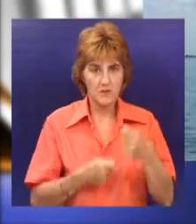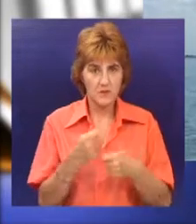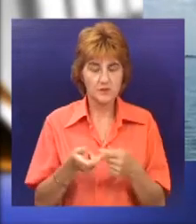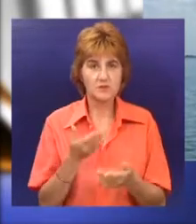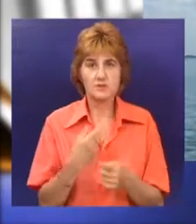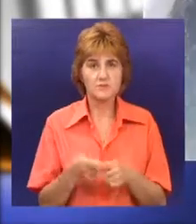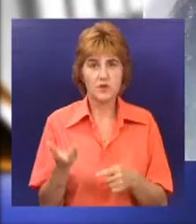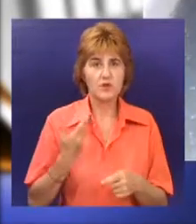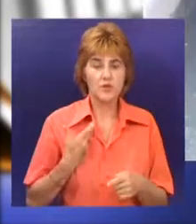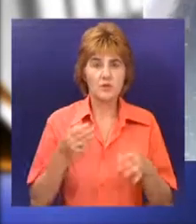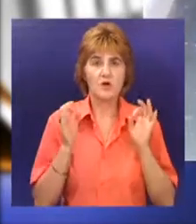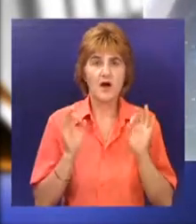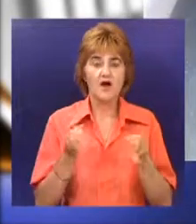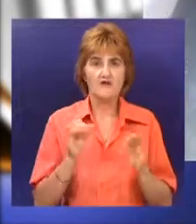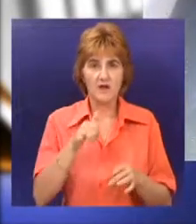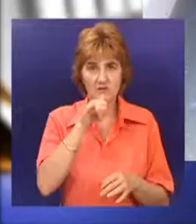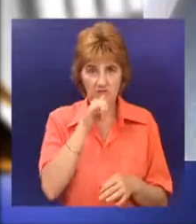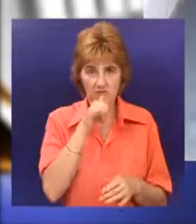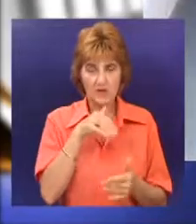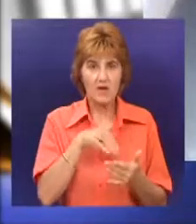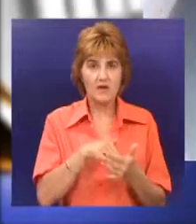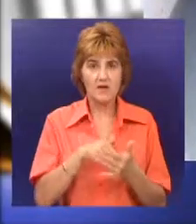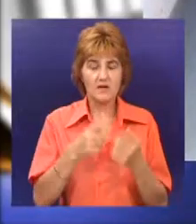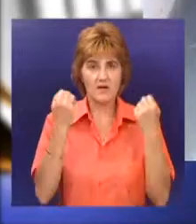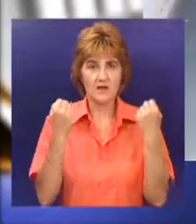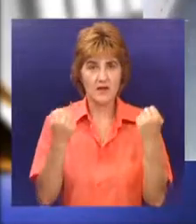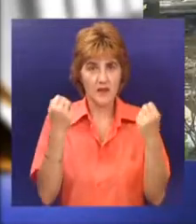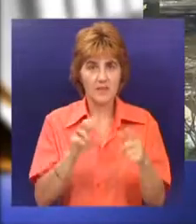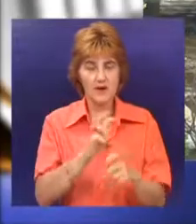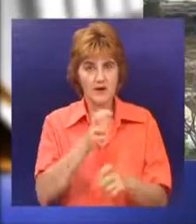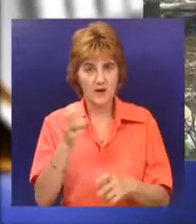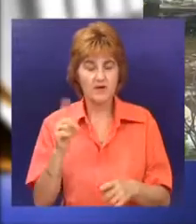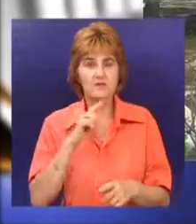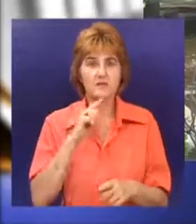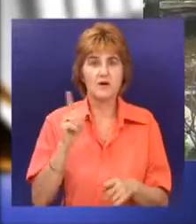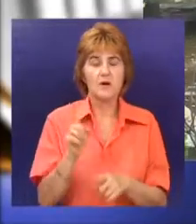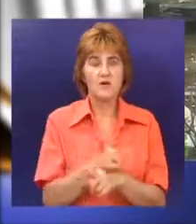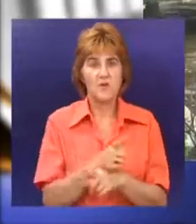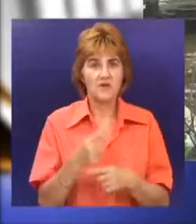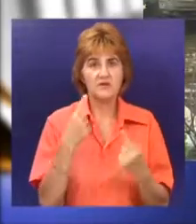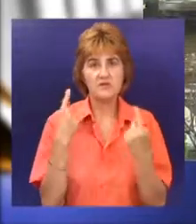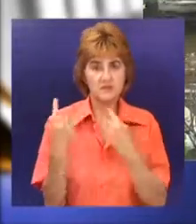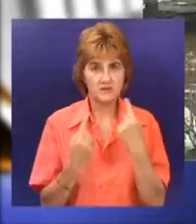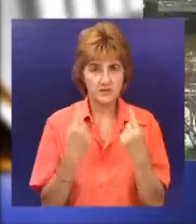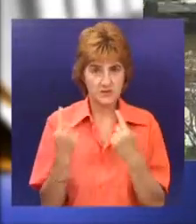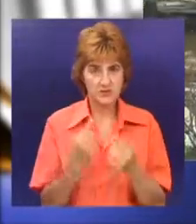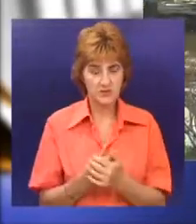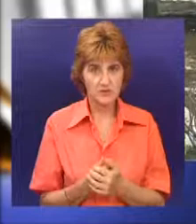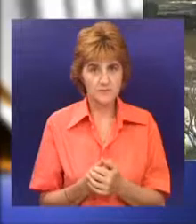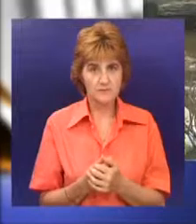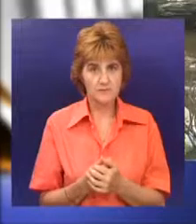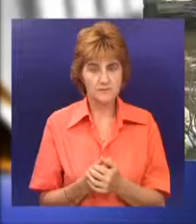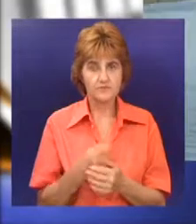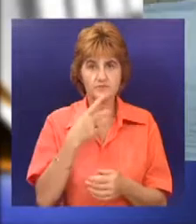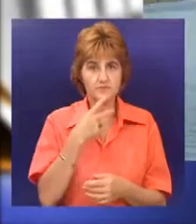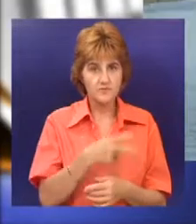vode u jezeru. Osvežava se vodom iz Tise, postavljeni su aeratori, a i jezeru je pogodovala meteorološka situacija proteklih